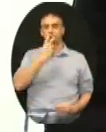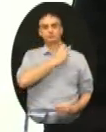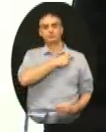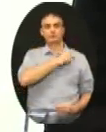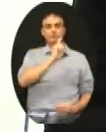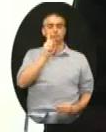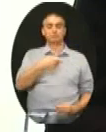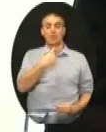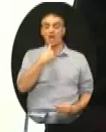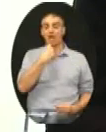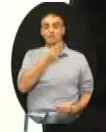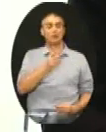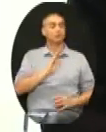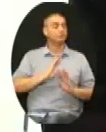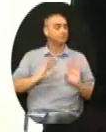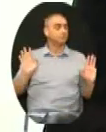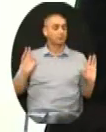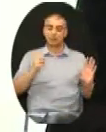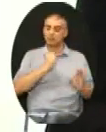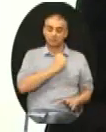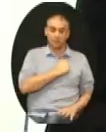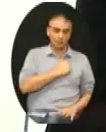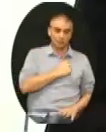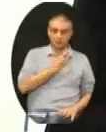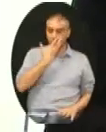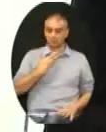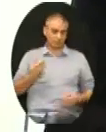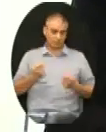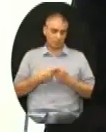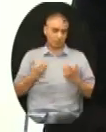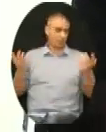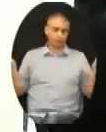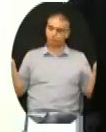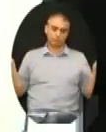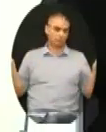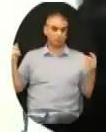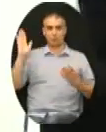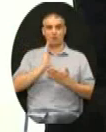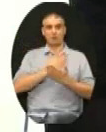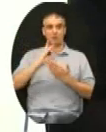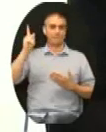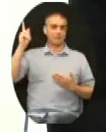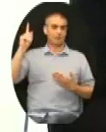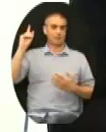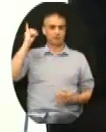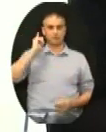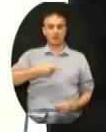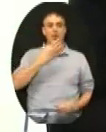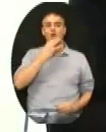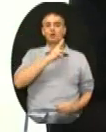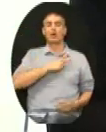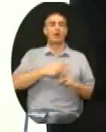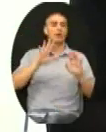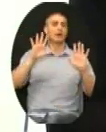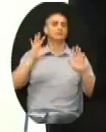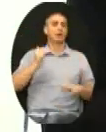למפקד. הוא אמר להם, אין בין דת ובין זקן בשום דבר. הוא קבע מה... הוא נתן רשות רק